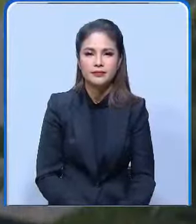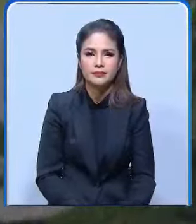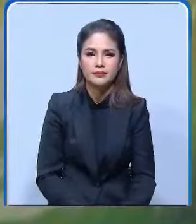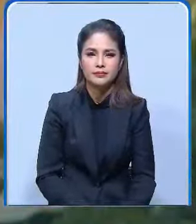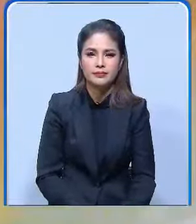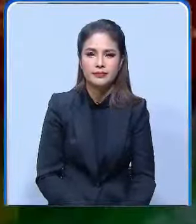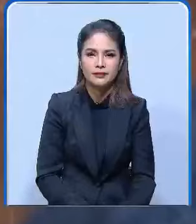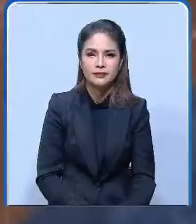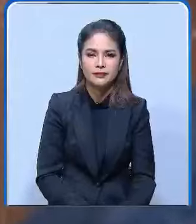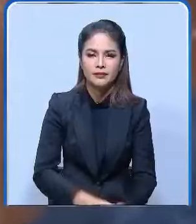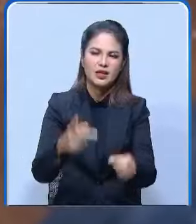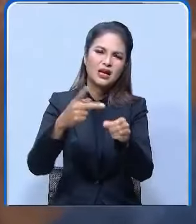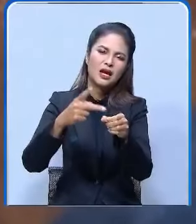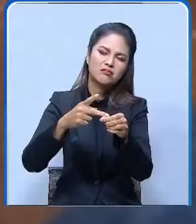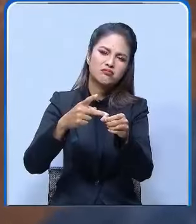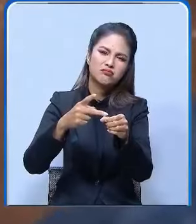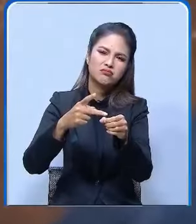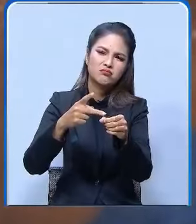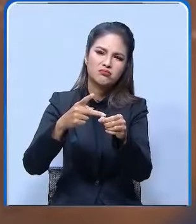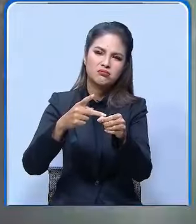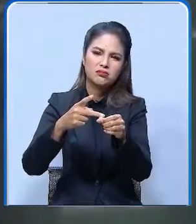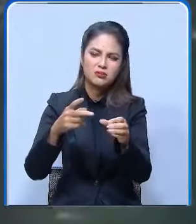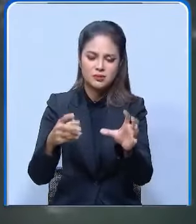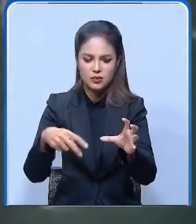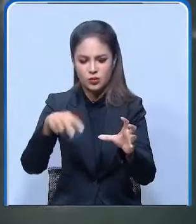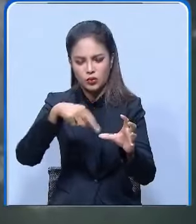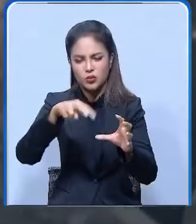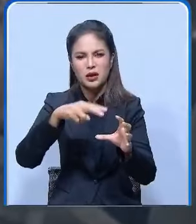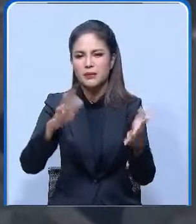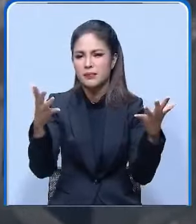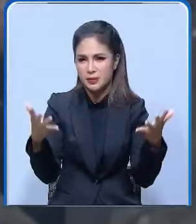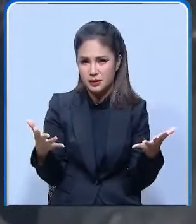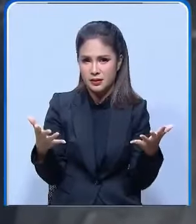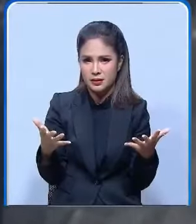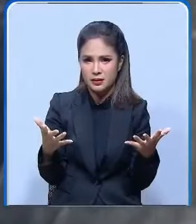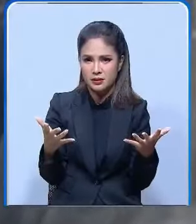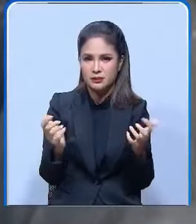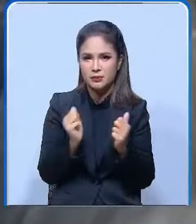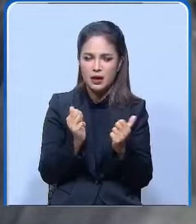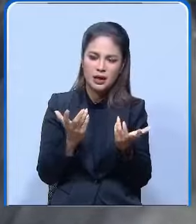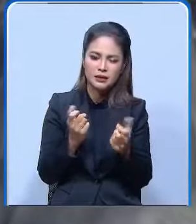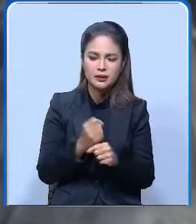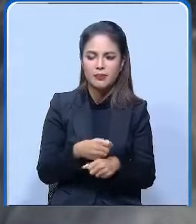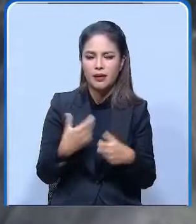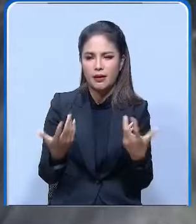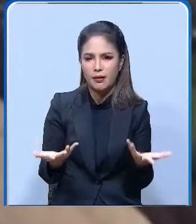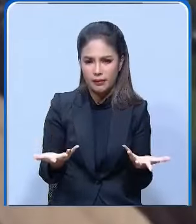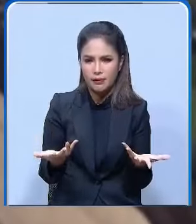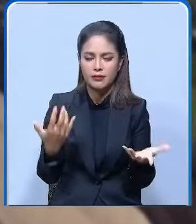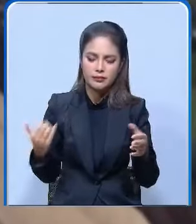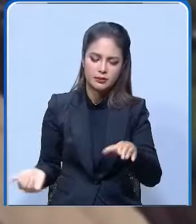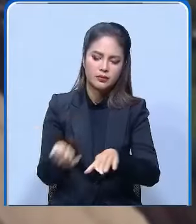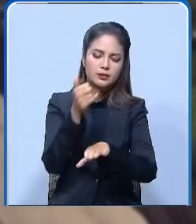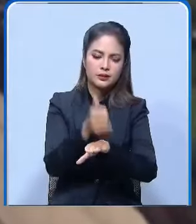แก๊สเขาบางทีเขาก็ไม่ได้ตรวจสอบเนาะก็ไม่กล้าแต่ว่าจะทำยังไงได้ถ้าเดินทางก็ต้องขึ้น ค